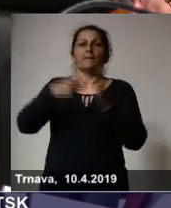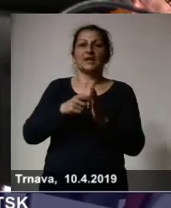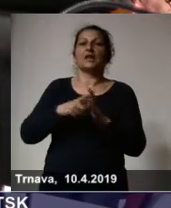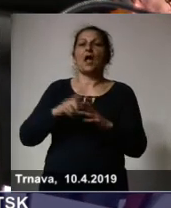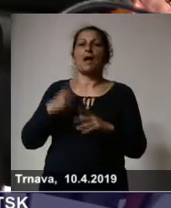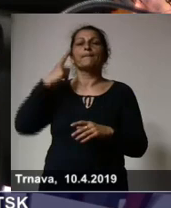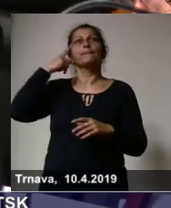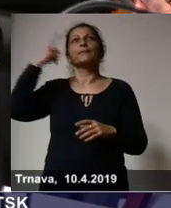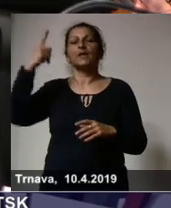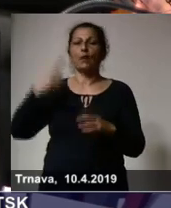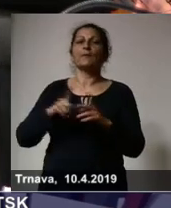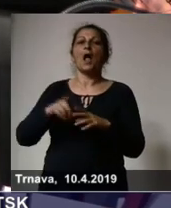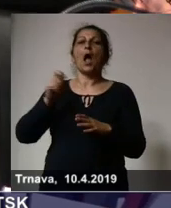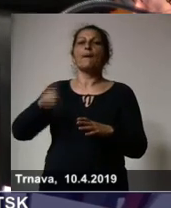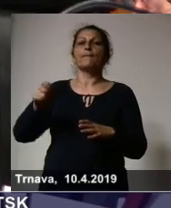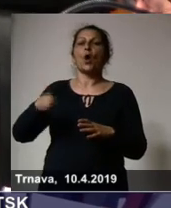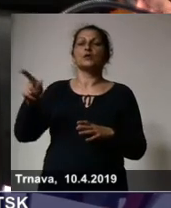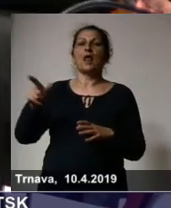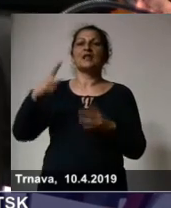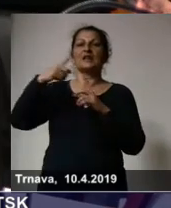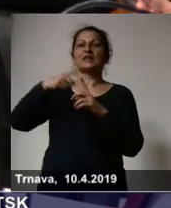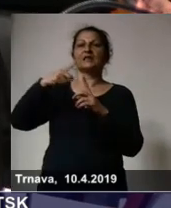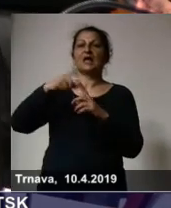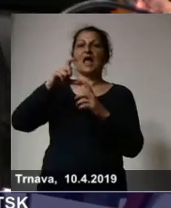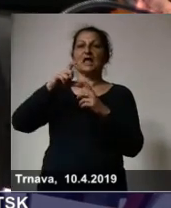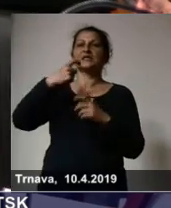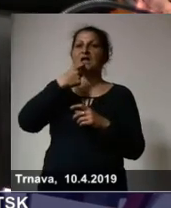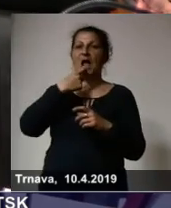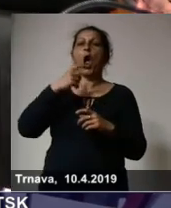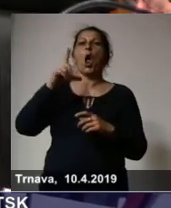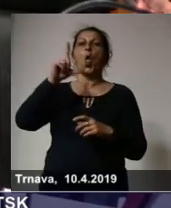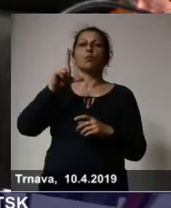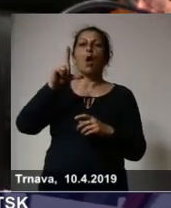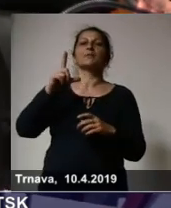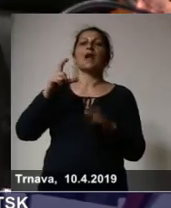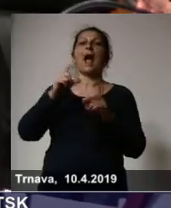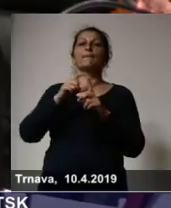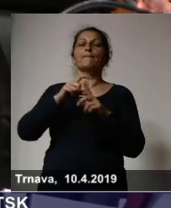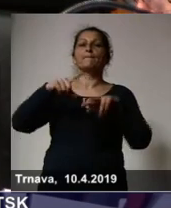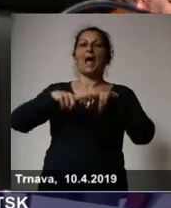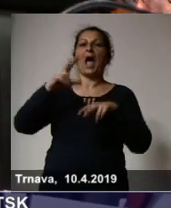pána poslanca a člena rady TTSK Ľubomíra Paríska,